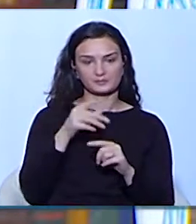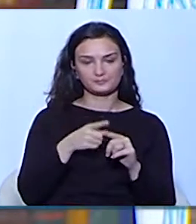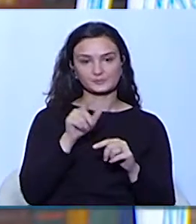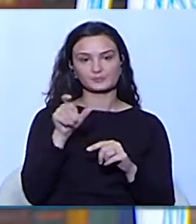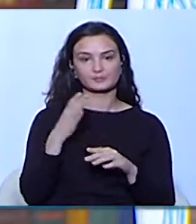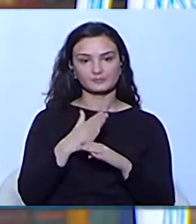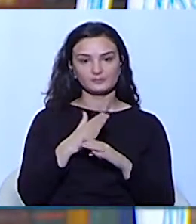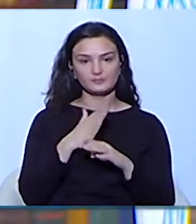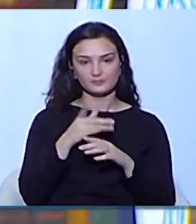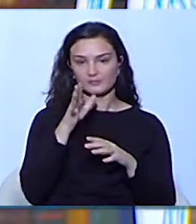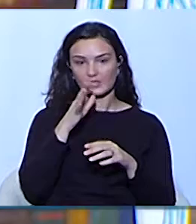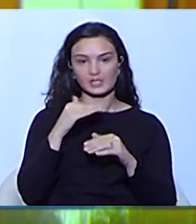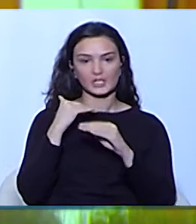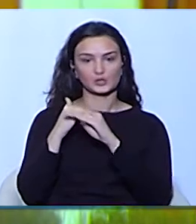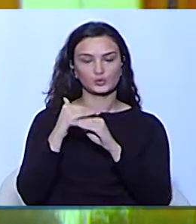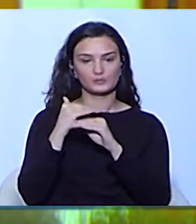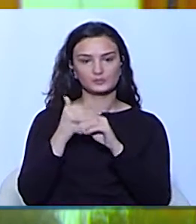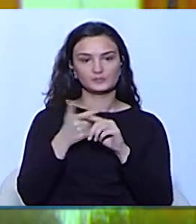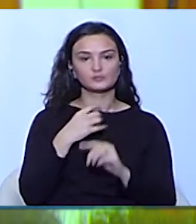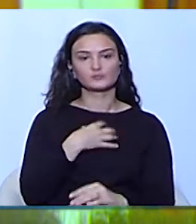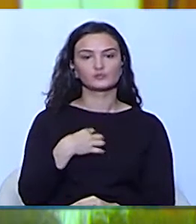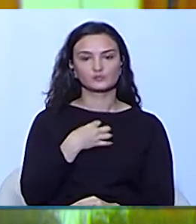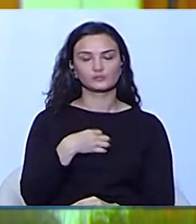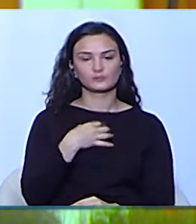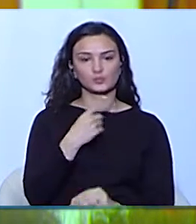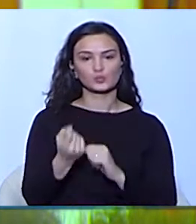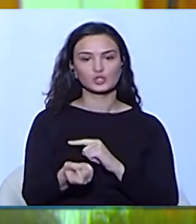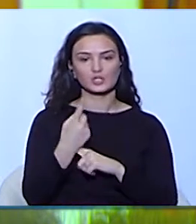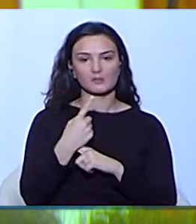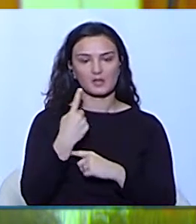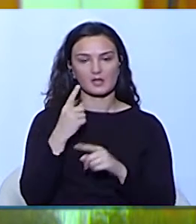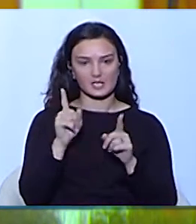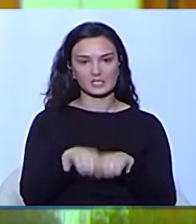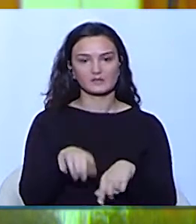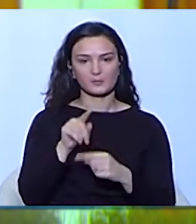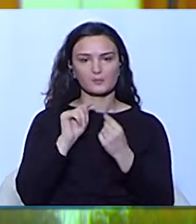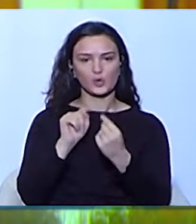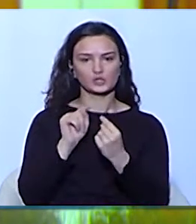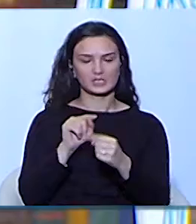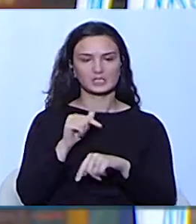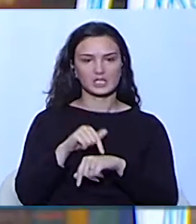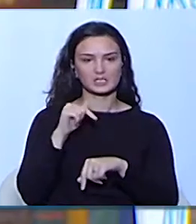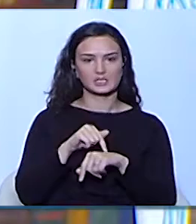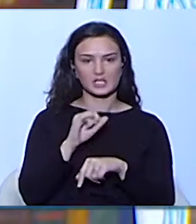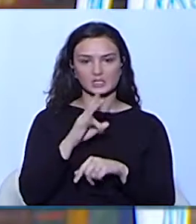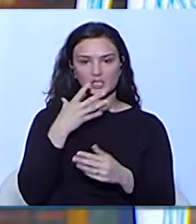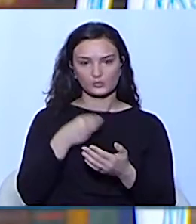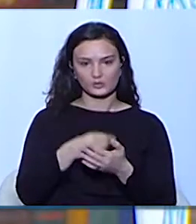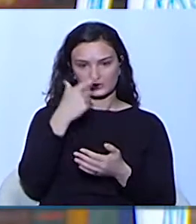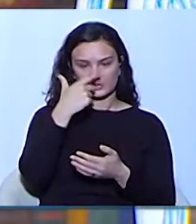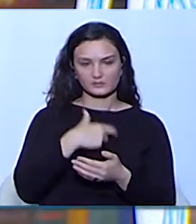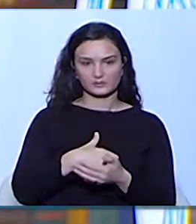ეს ადამიანები არიან თანატოლები. ეს მნიშვნელოვანია და უჩნდება ერთგვარი პროტესტის განცდა ან საკუთარი